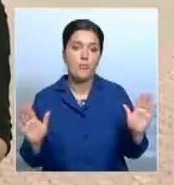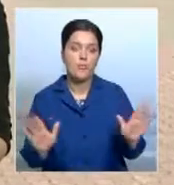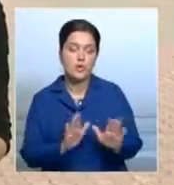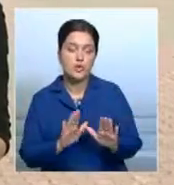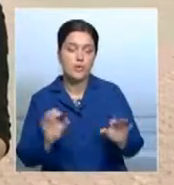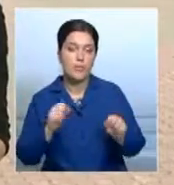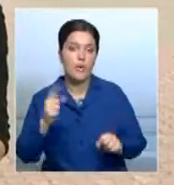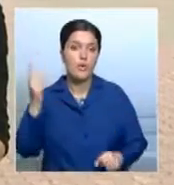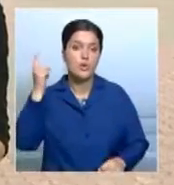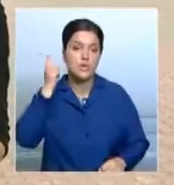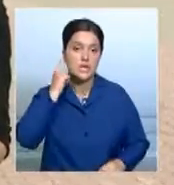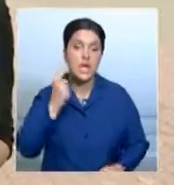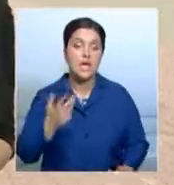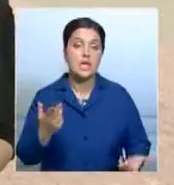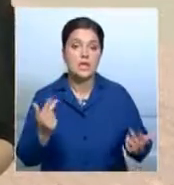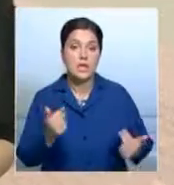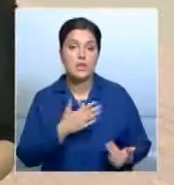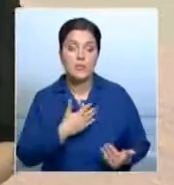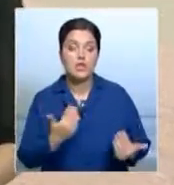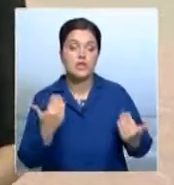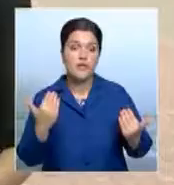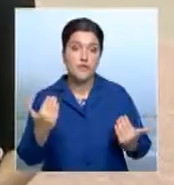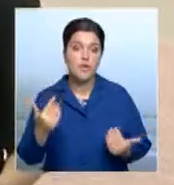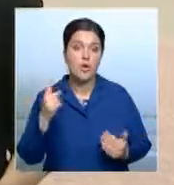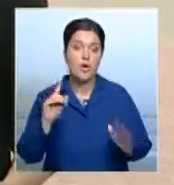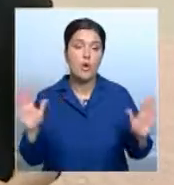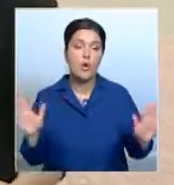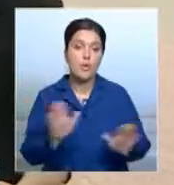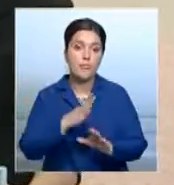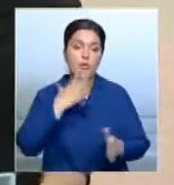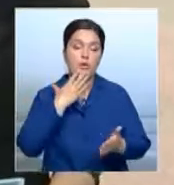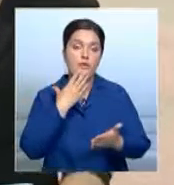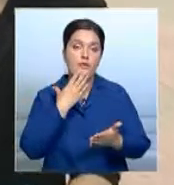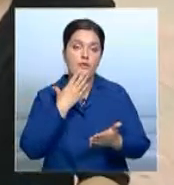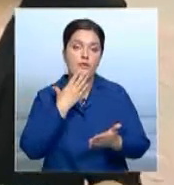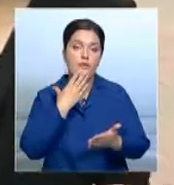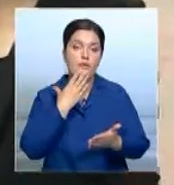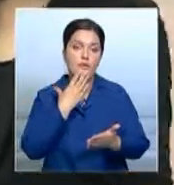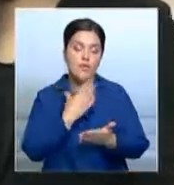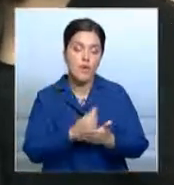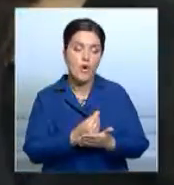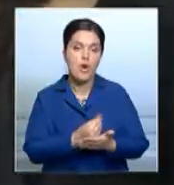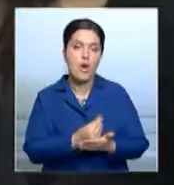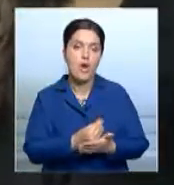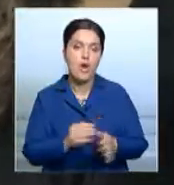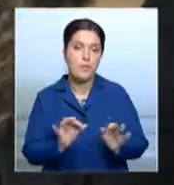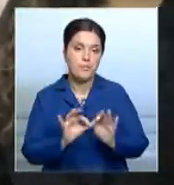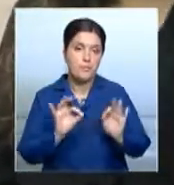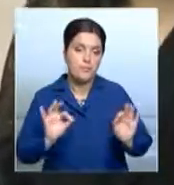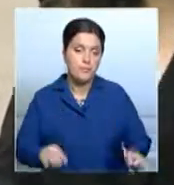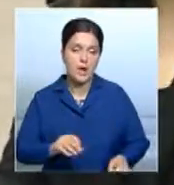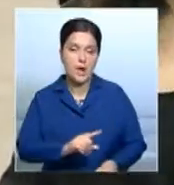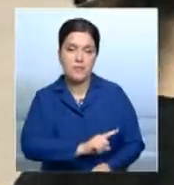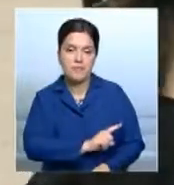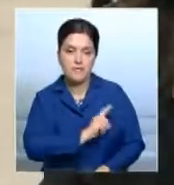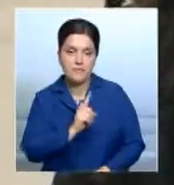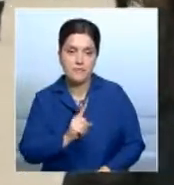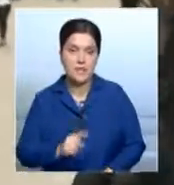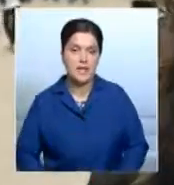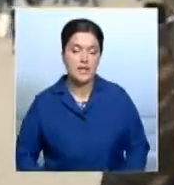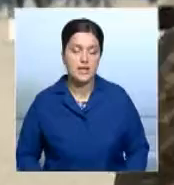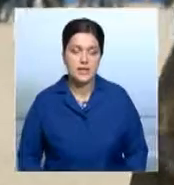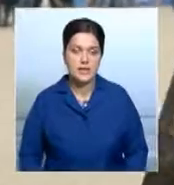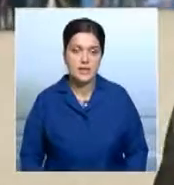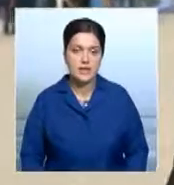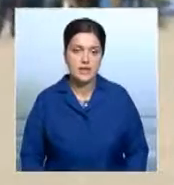услышать. Естественно, мы сегодня слышим образцы наших корифеев традиционной народной музыки. Это